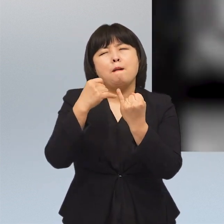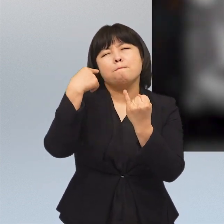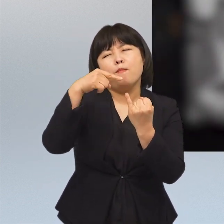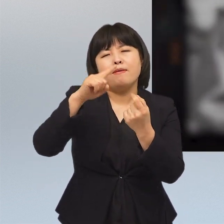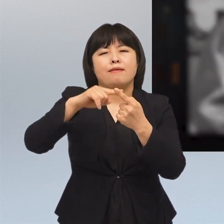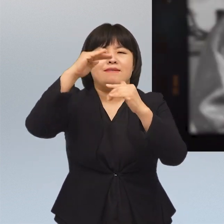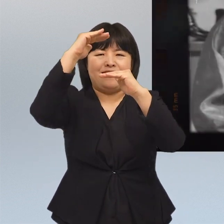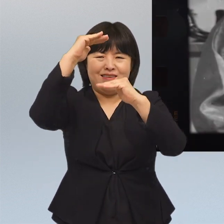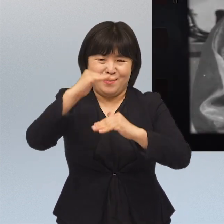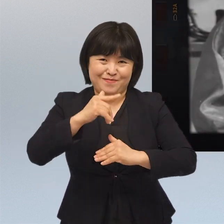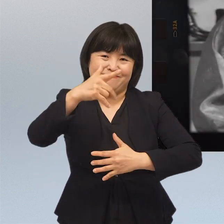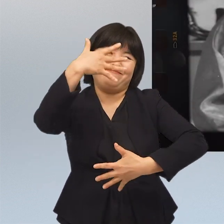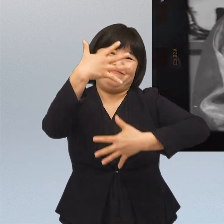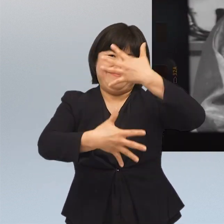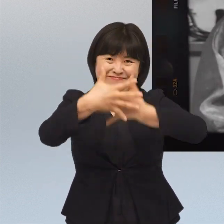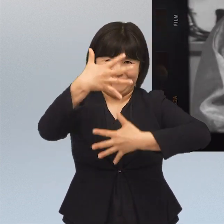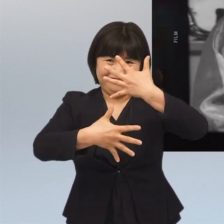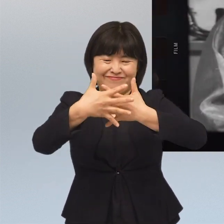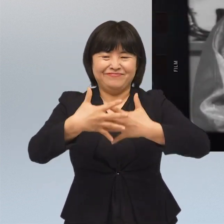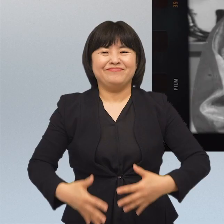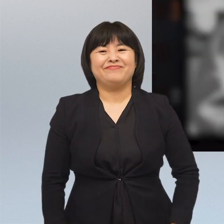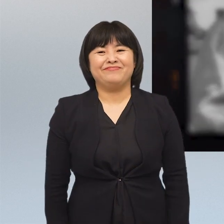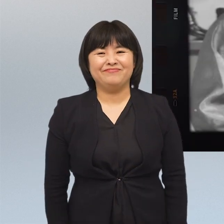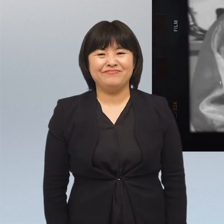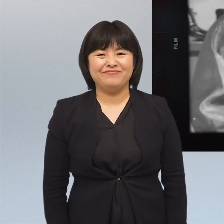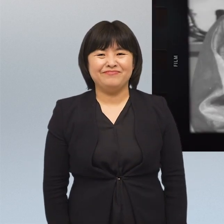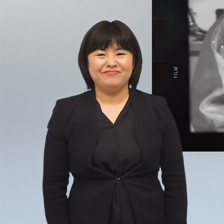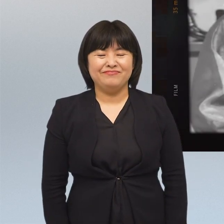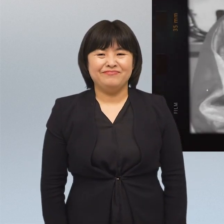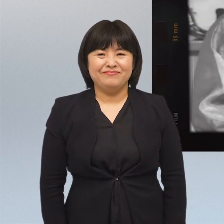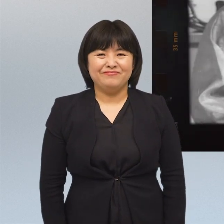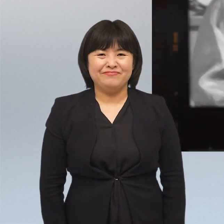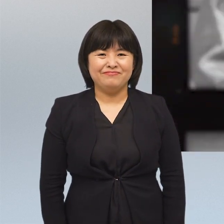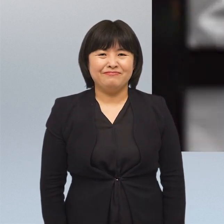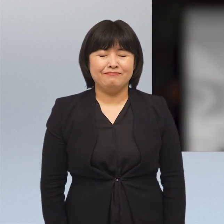자유를 꿈꾸던 여성의 이야기를 담고 있다.